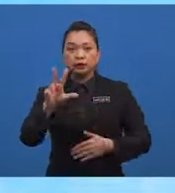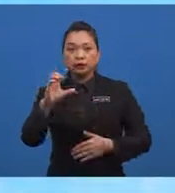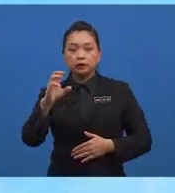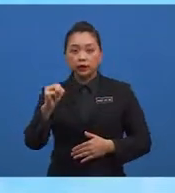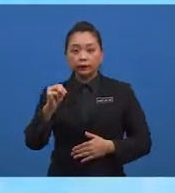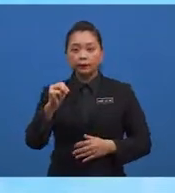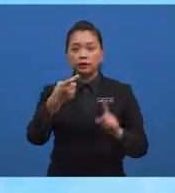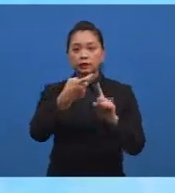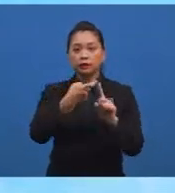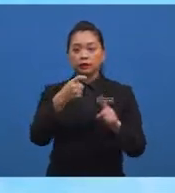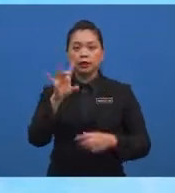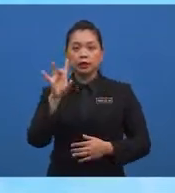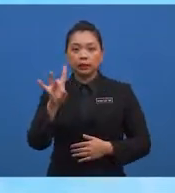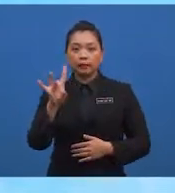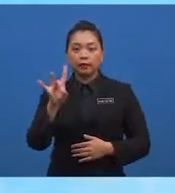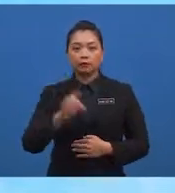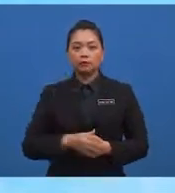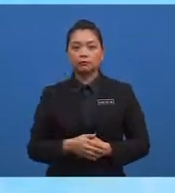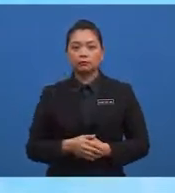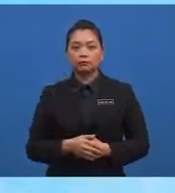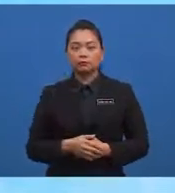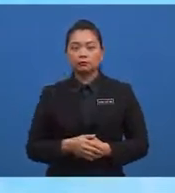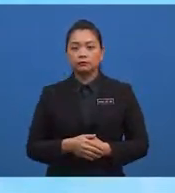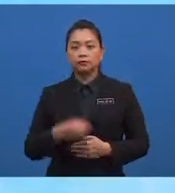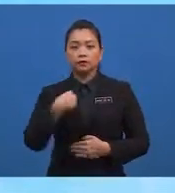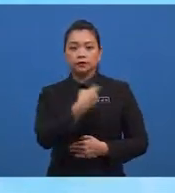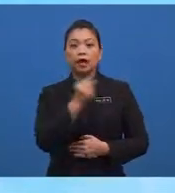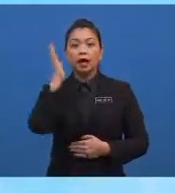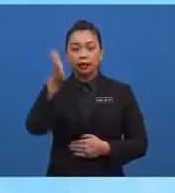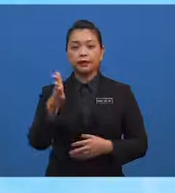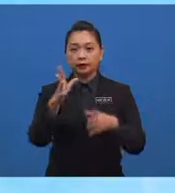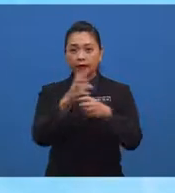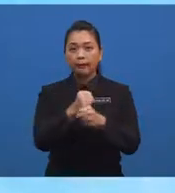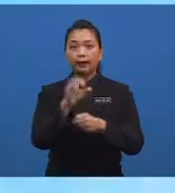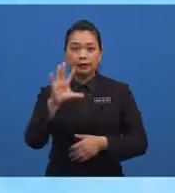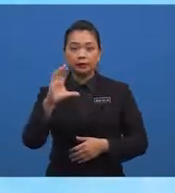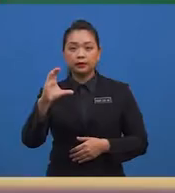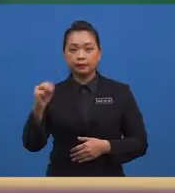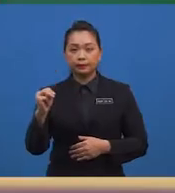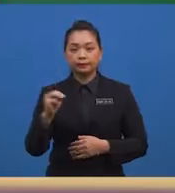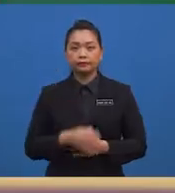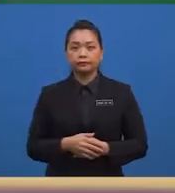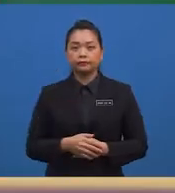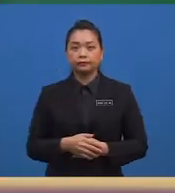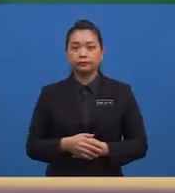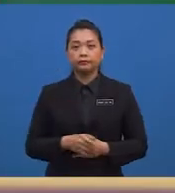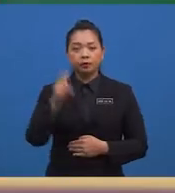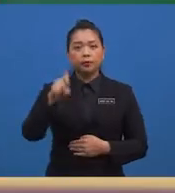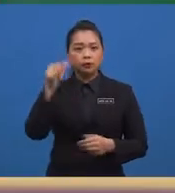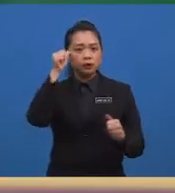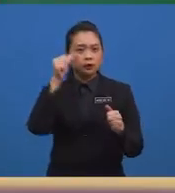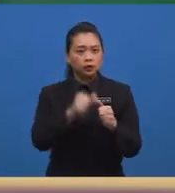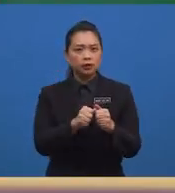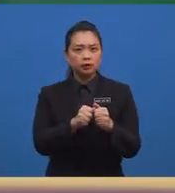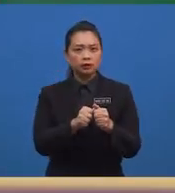daripada 8 cm. Kita akan dapat 5 cm. Perlu diingatkan